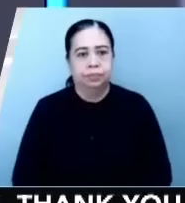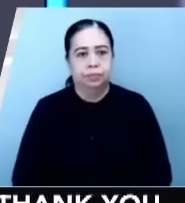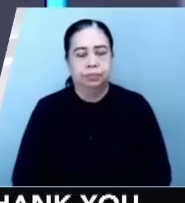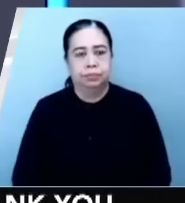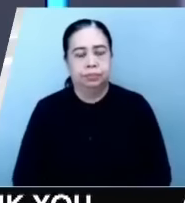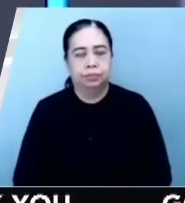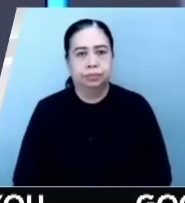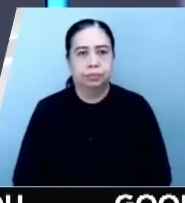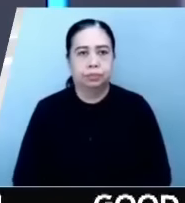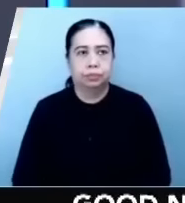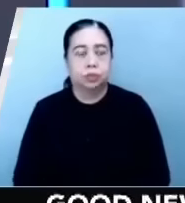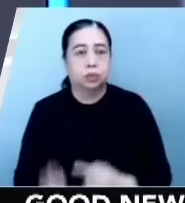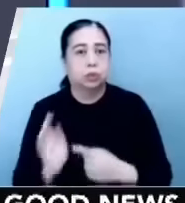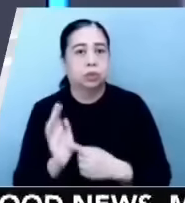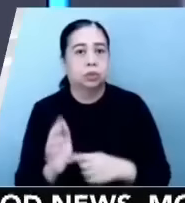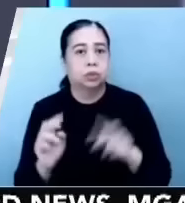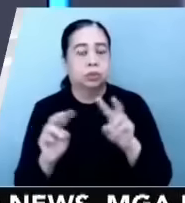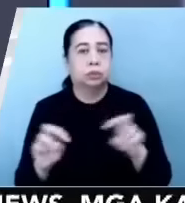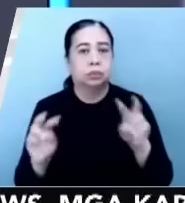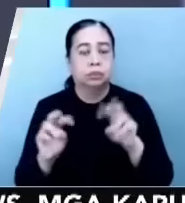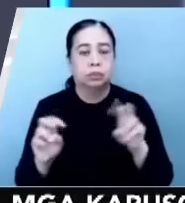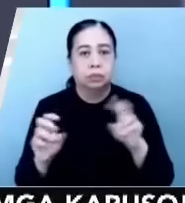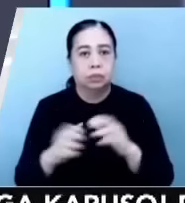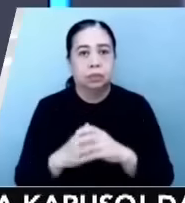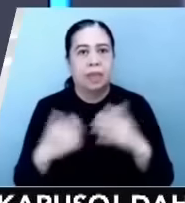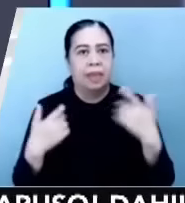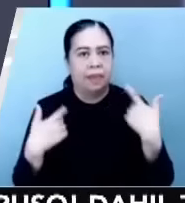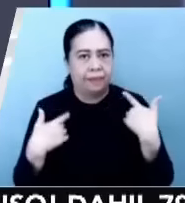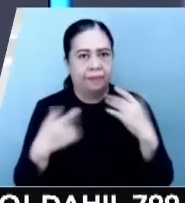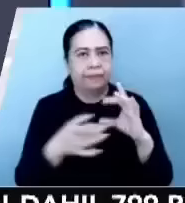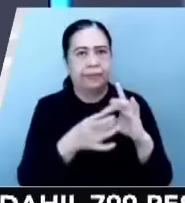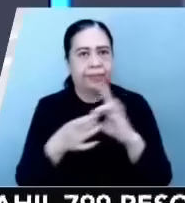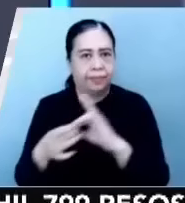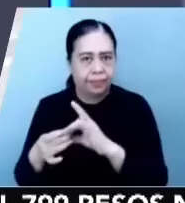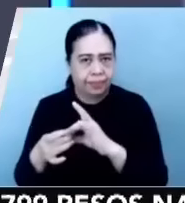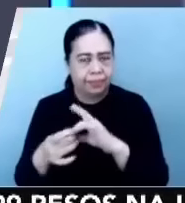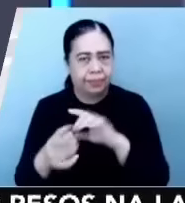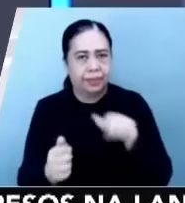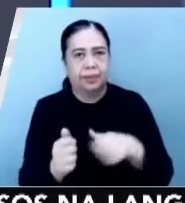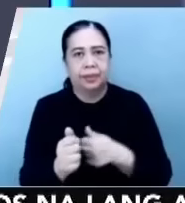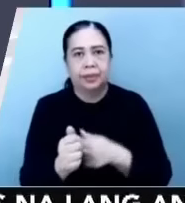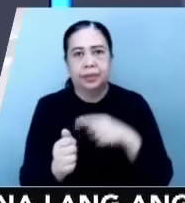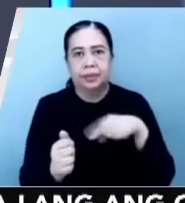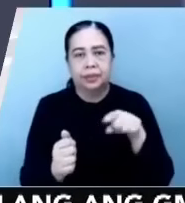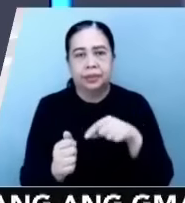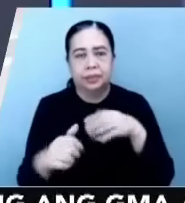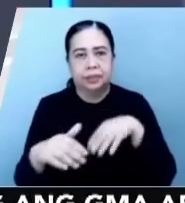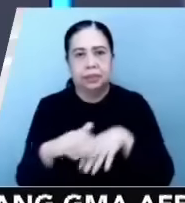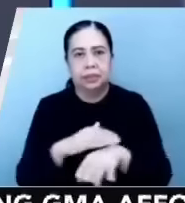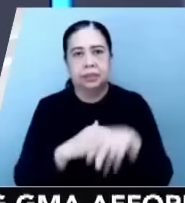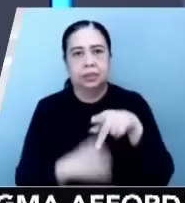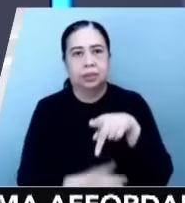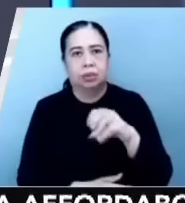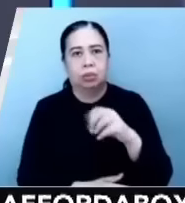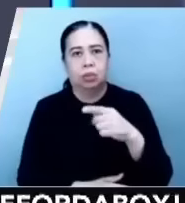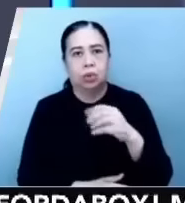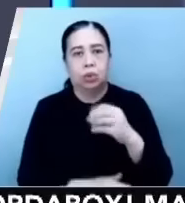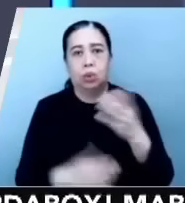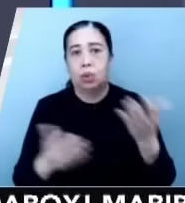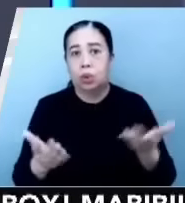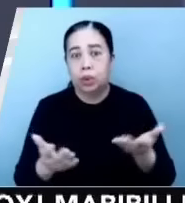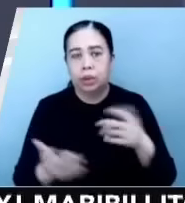Lumabas sa inisyal na imbestigasyon na may koneksyon ng mga nasa likod ng sinalakay na Pogo sa Porac,